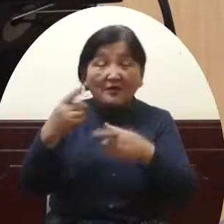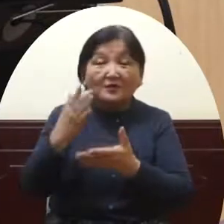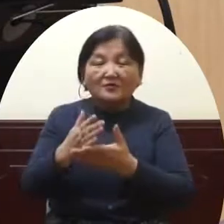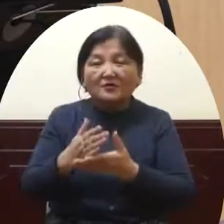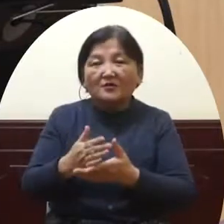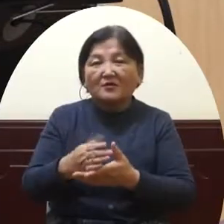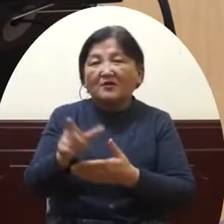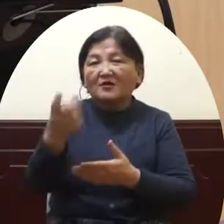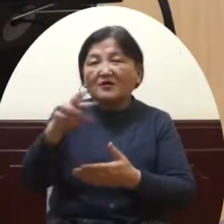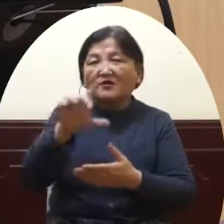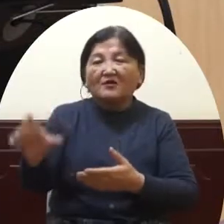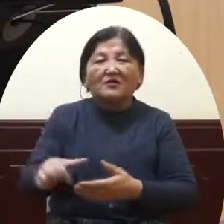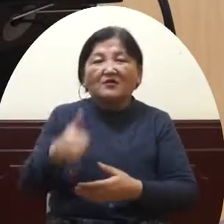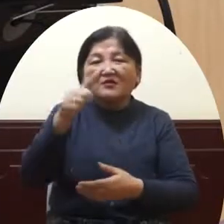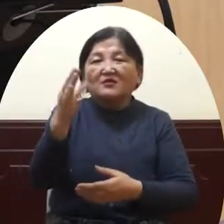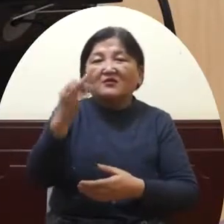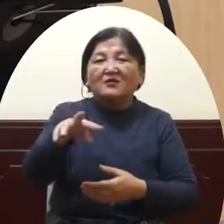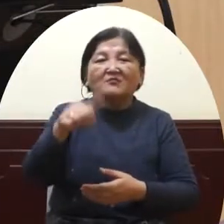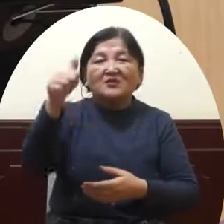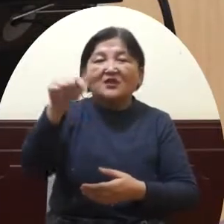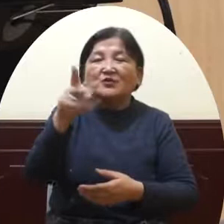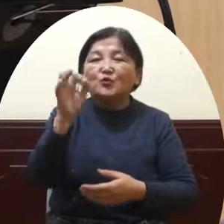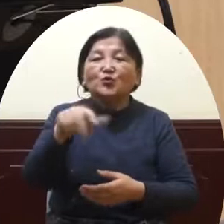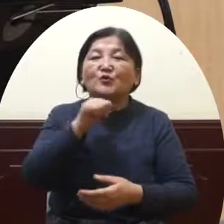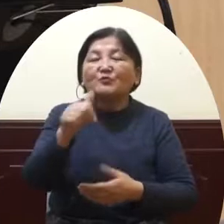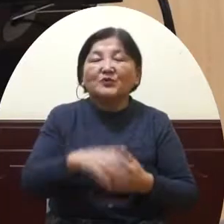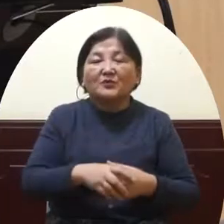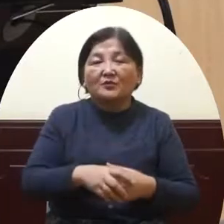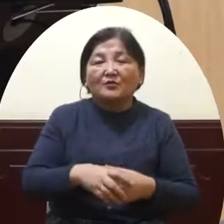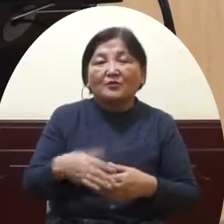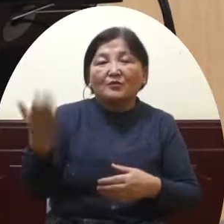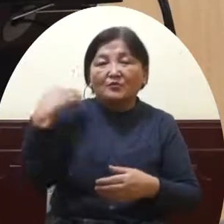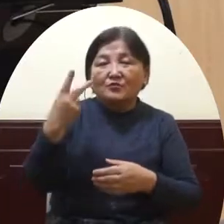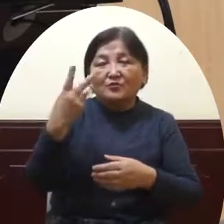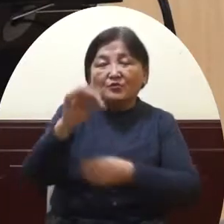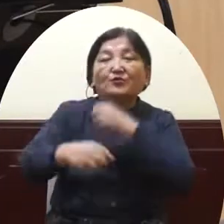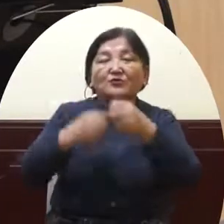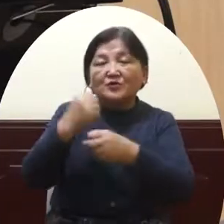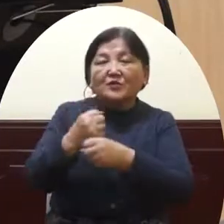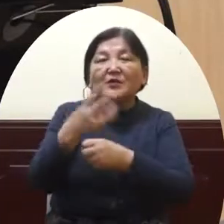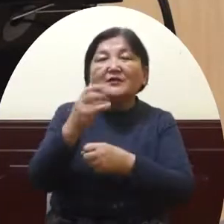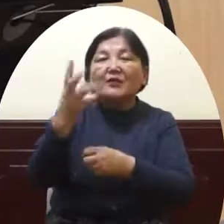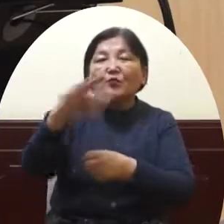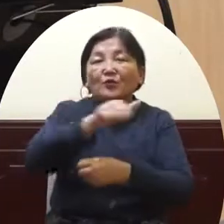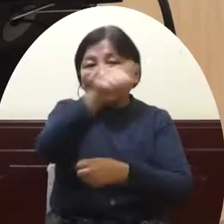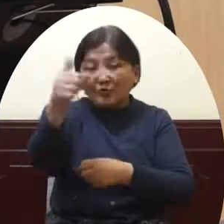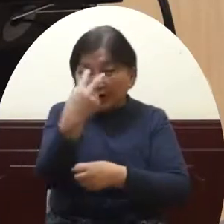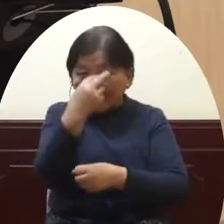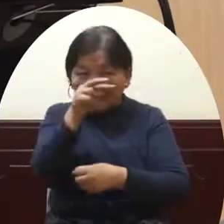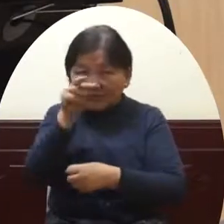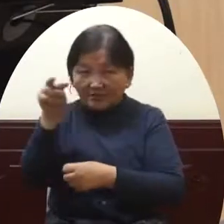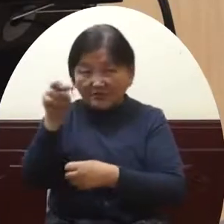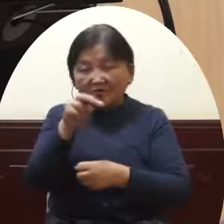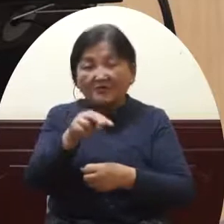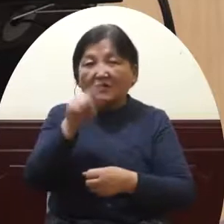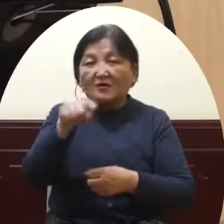Энэ би зур нам судалдаг хүнийхээ хувьд өнгөрсөн 20 жил улс төрийн намыг ажиглаж ирсэн хүнийхээ хувьд бол энэ бол сайн үр